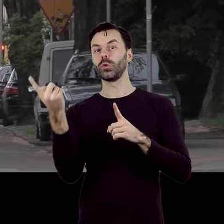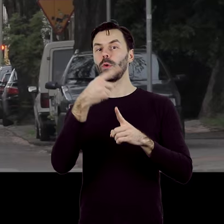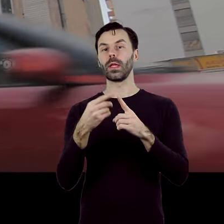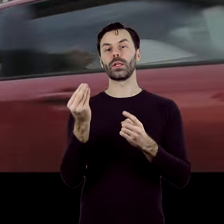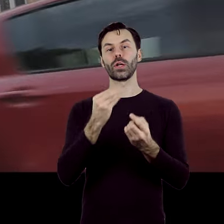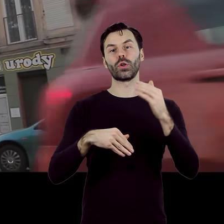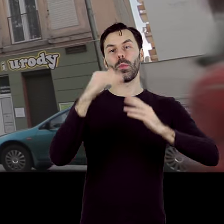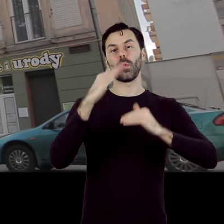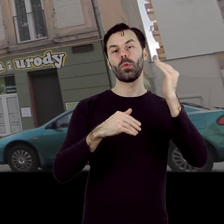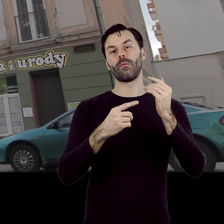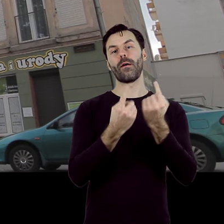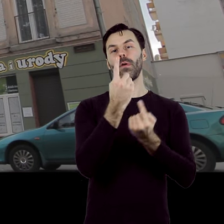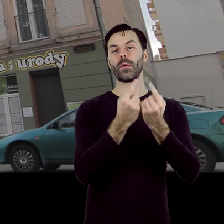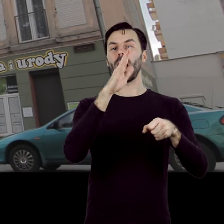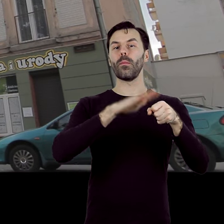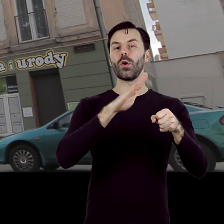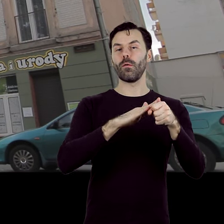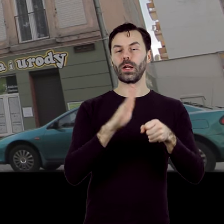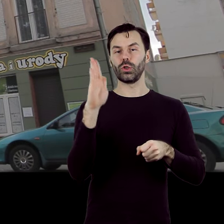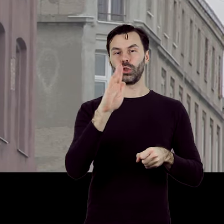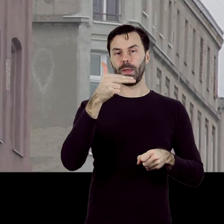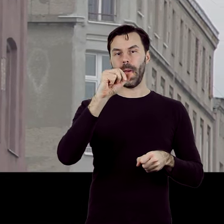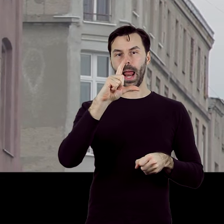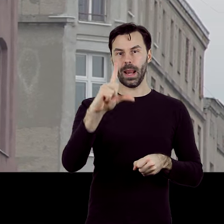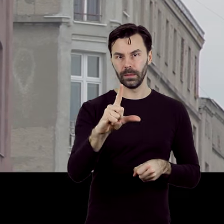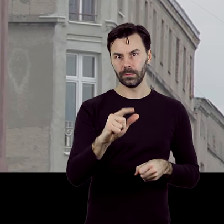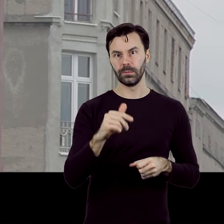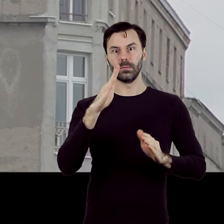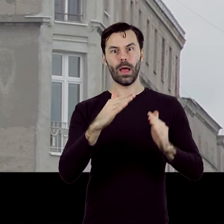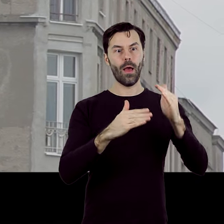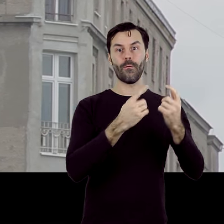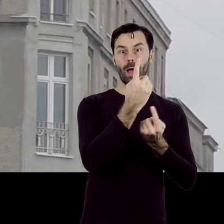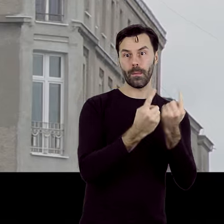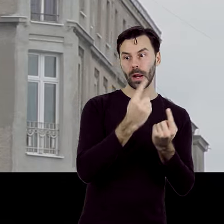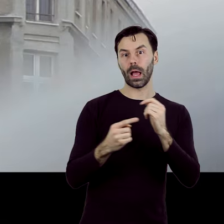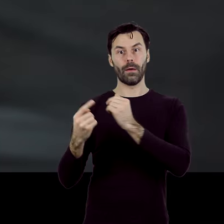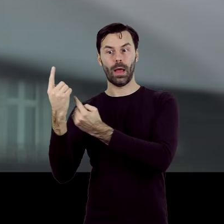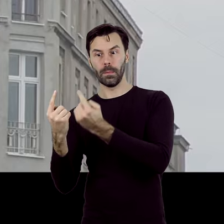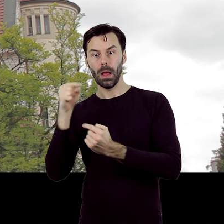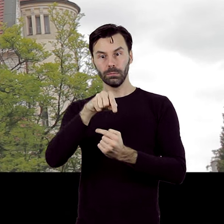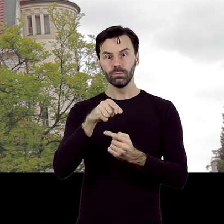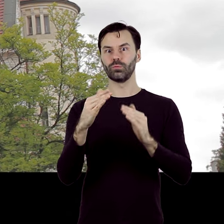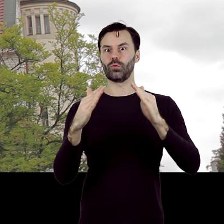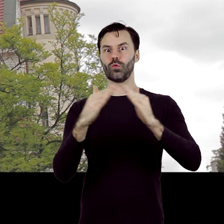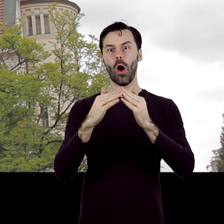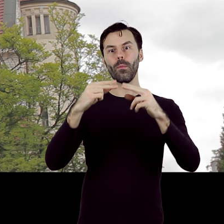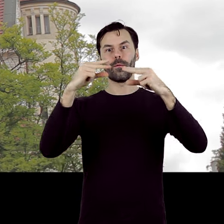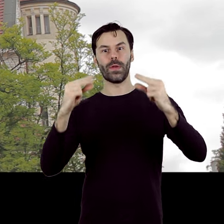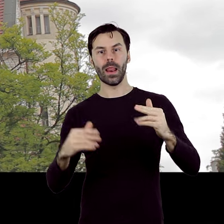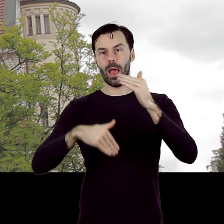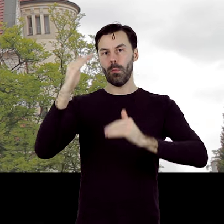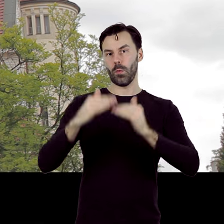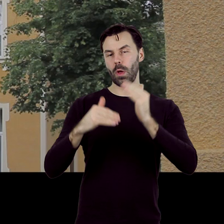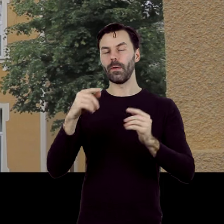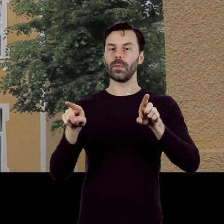wybudowany browar Roberta Schnerra. Szybko pomiędzy fabrykami zaczęły pojawiać się domy, kamienice, wille i pałace